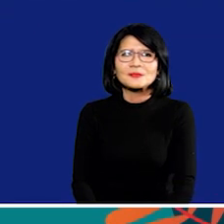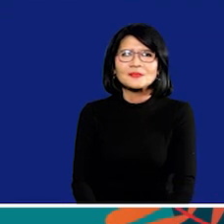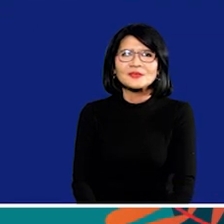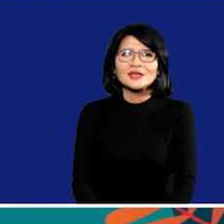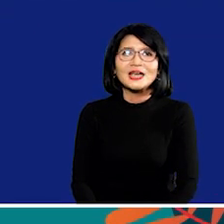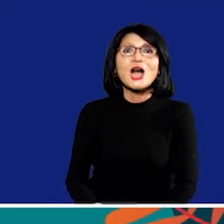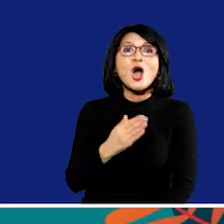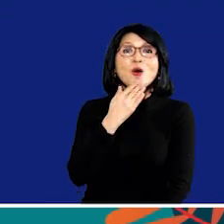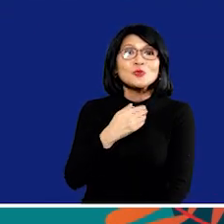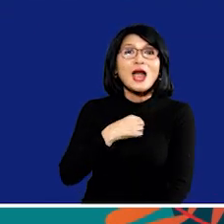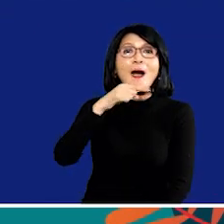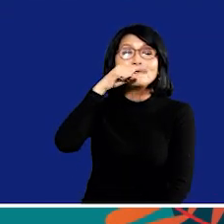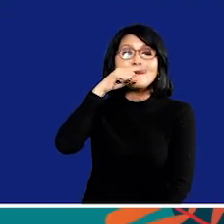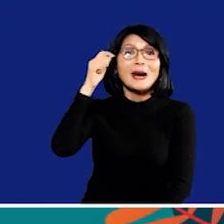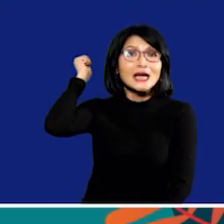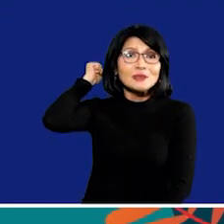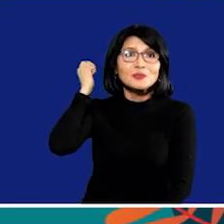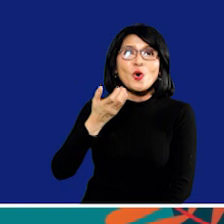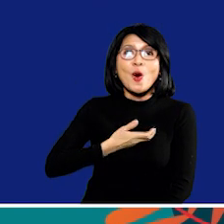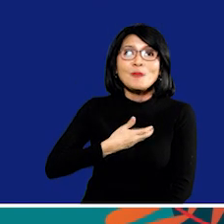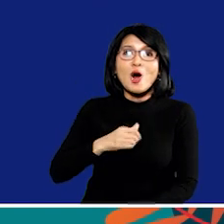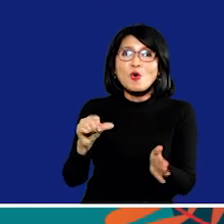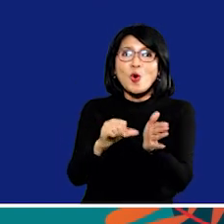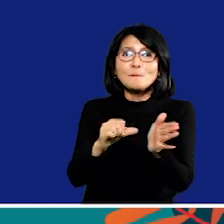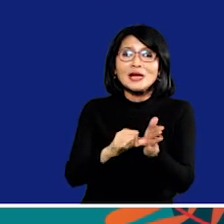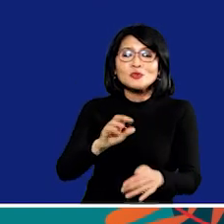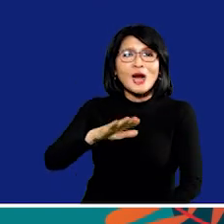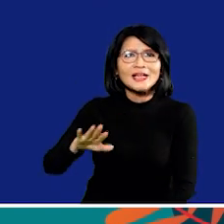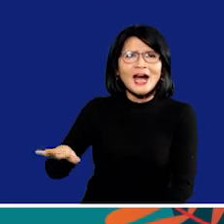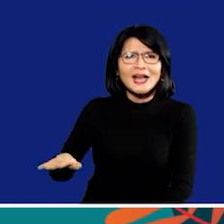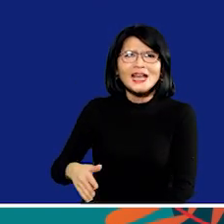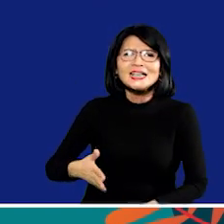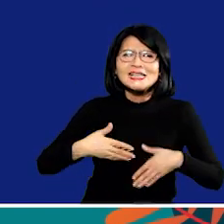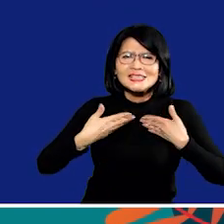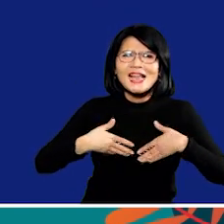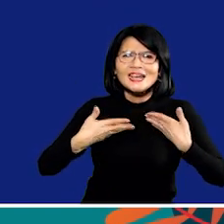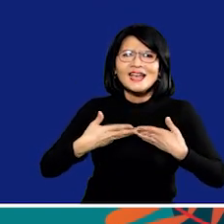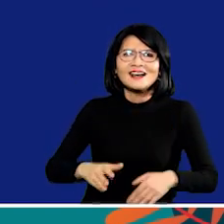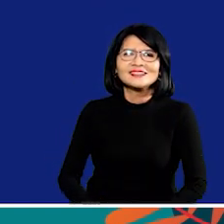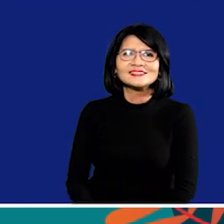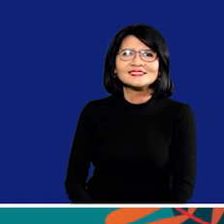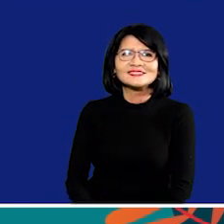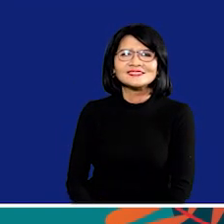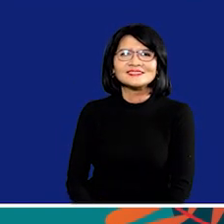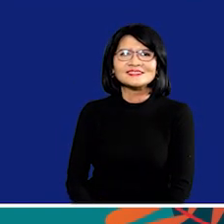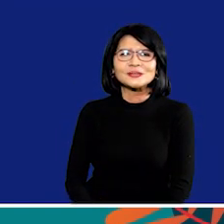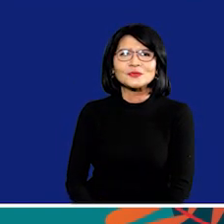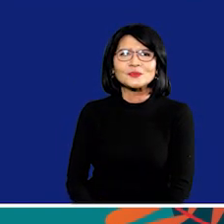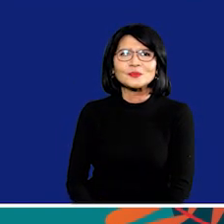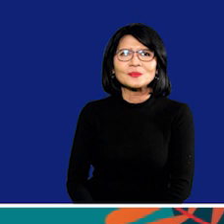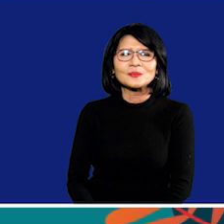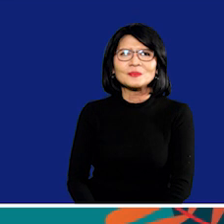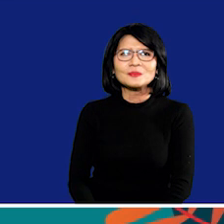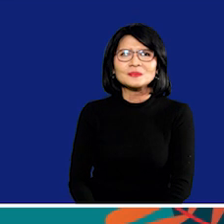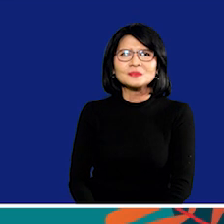tentunya enak punya orang tua yang juga mau beri waktu ya untuk mengajarkan berbagai macam ini. Makanya